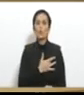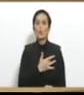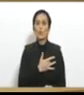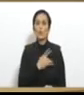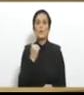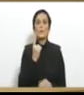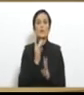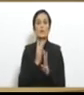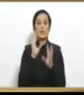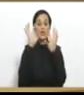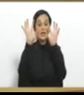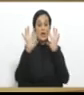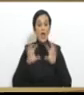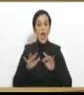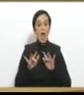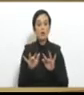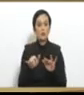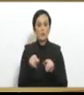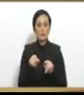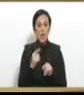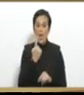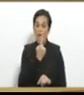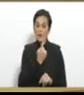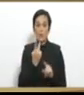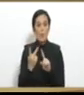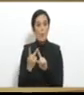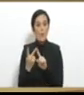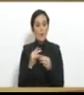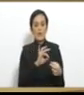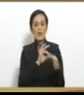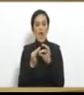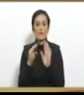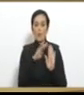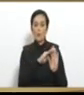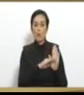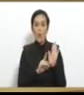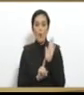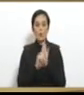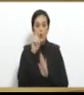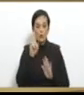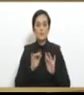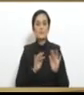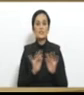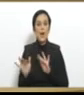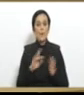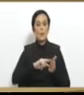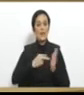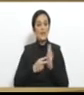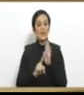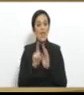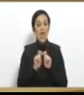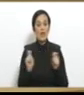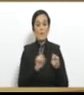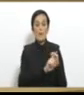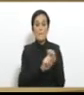უპირატესად კანონქვემდებარე საქმიანობას ეს ერთი და მეორეს მხრივ გარკვეული პროგრამების დაწყება სამოქმედო გეგმების შედგენას Pandemiei